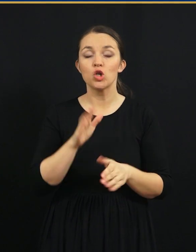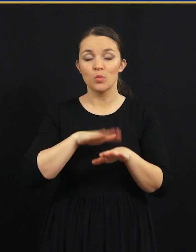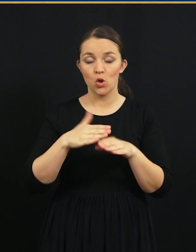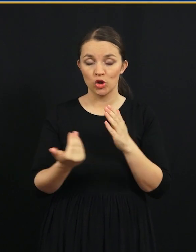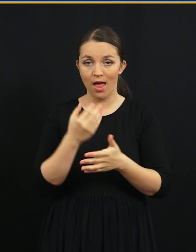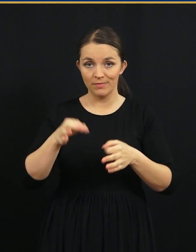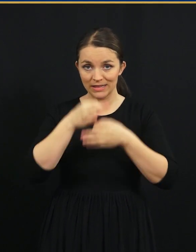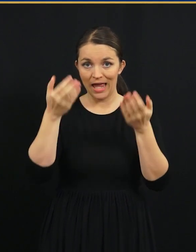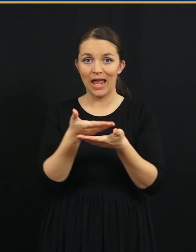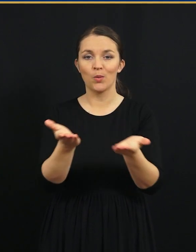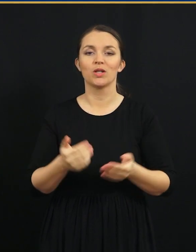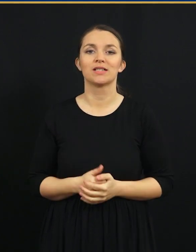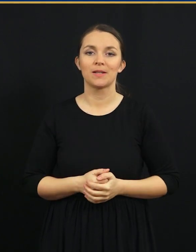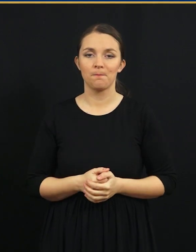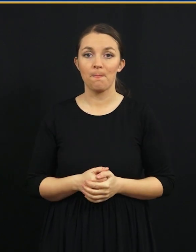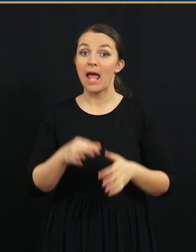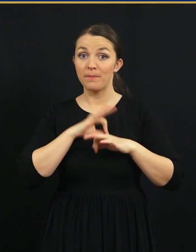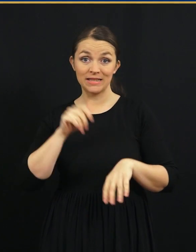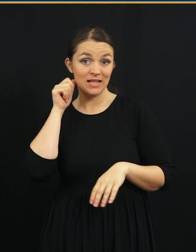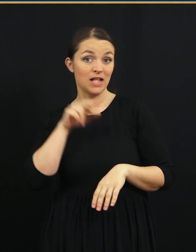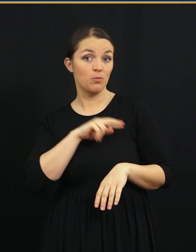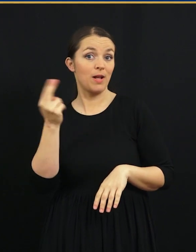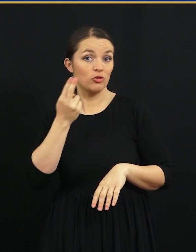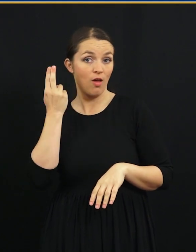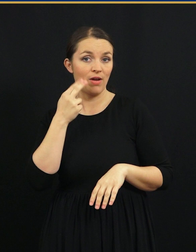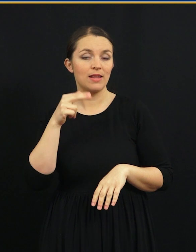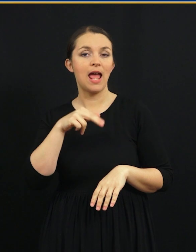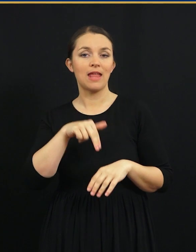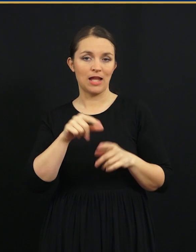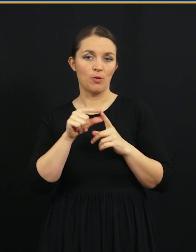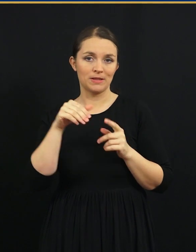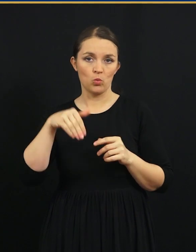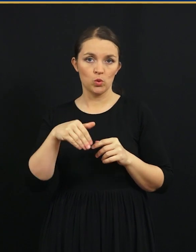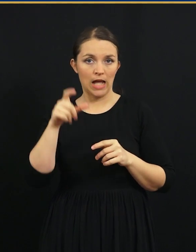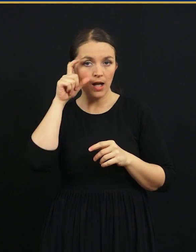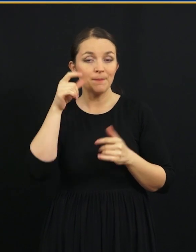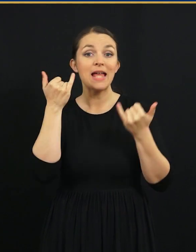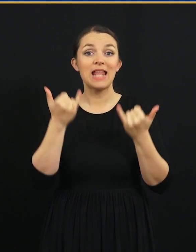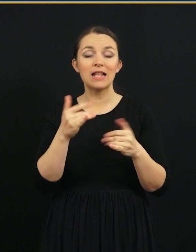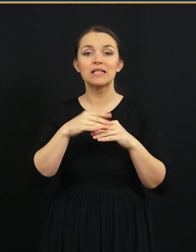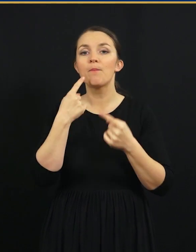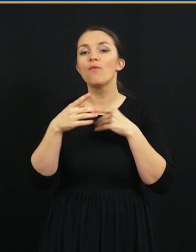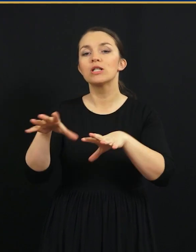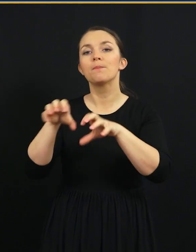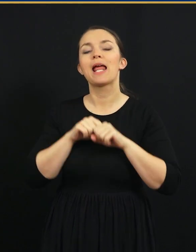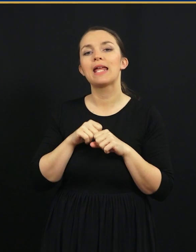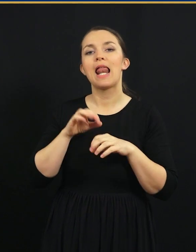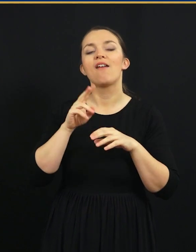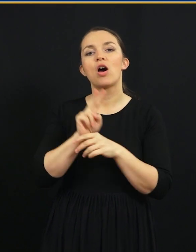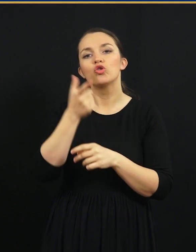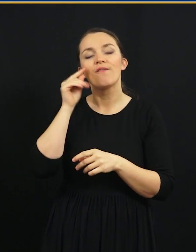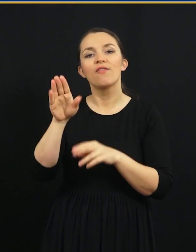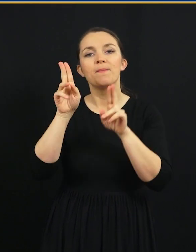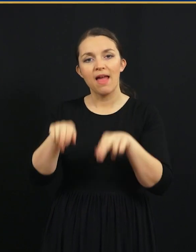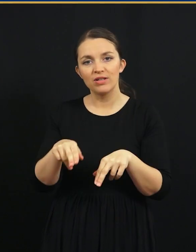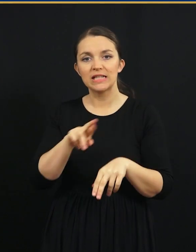28.3.2023, sporočila za javnost. Predsednica Republike Slovenije Nataša Pirc Musar je danes na pogovor sprejela